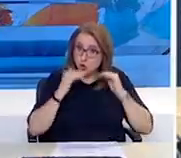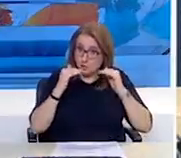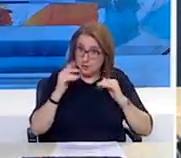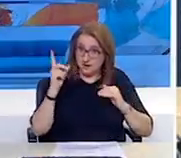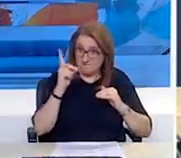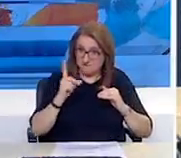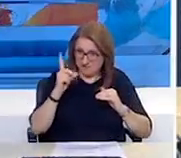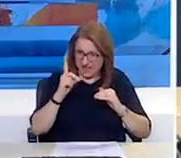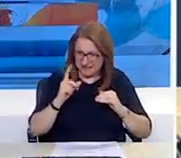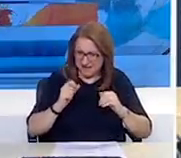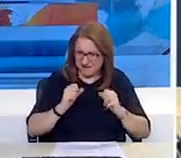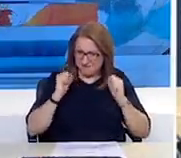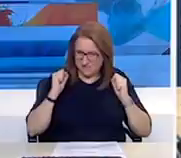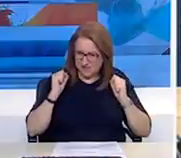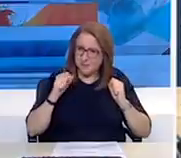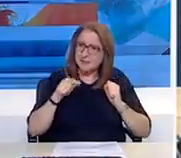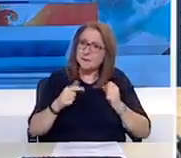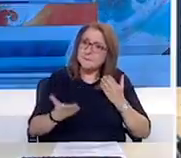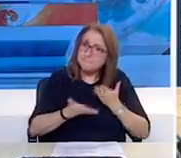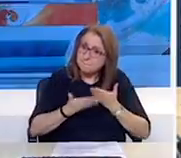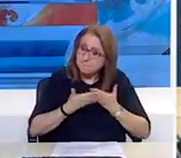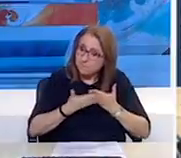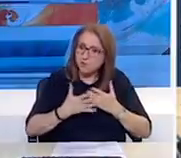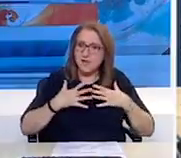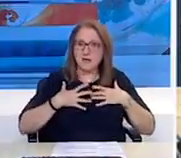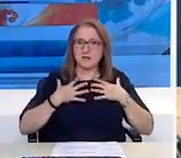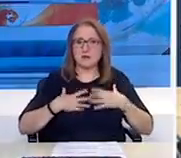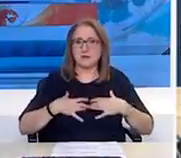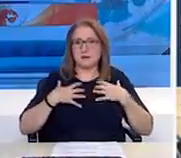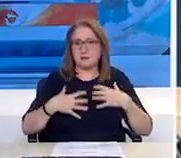παραμέτρους, όπως και η άμυνα εναντίον των ιωγενών λοιμόξεων του αναπνευστικού.